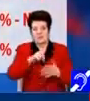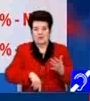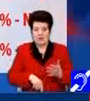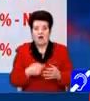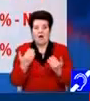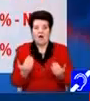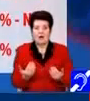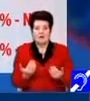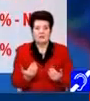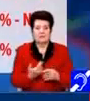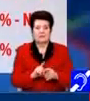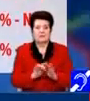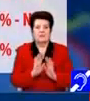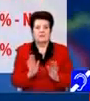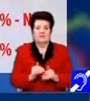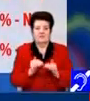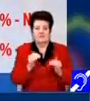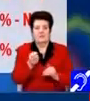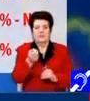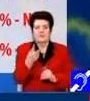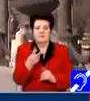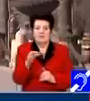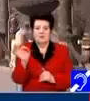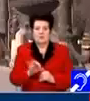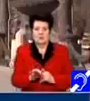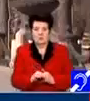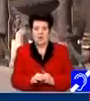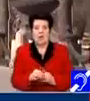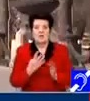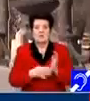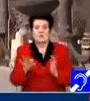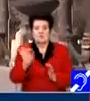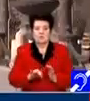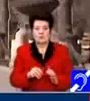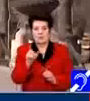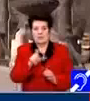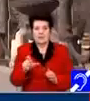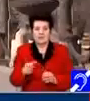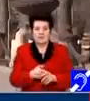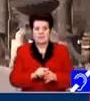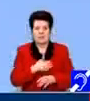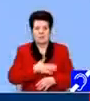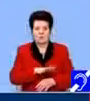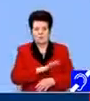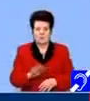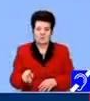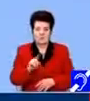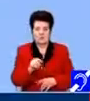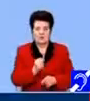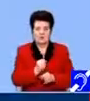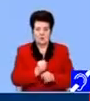moldovenească, astăzi cifra abia detrece de 13%. Peste 90% din respondenți s-au declarat nemulțumiți de ce